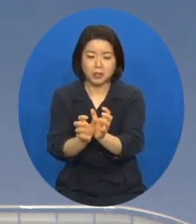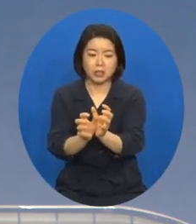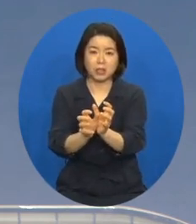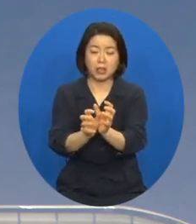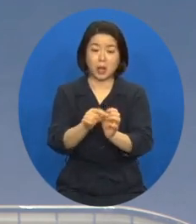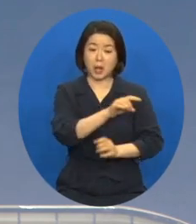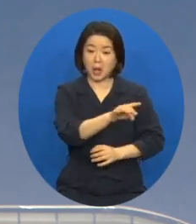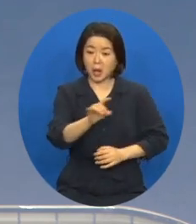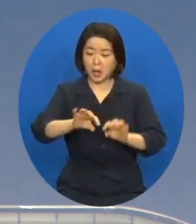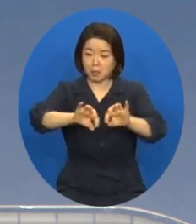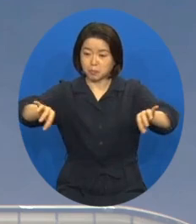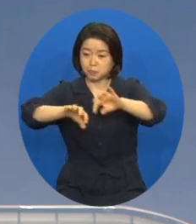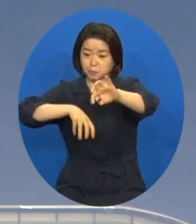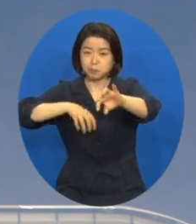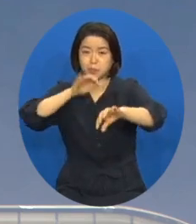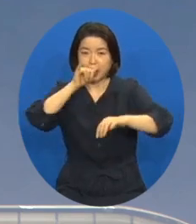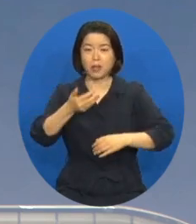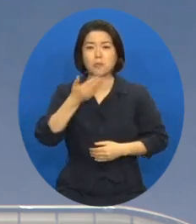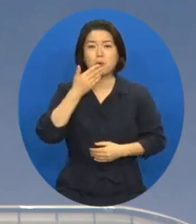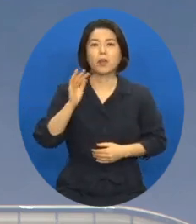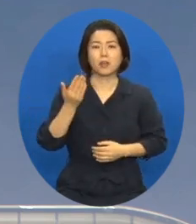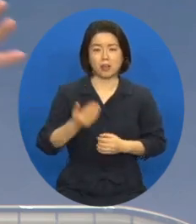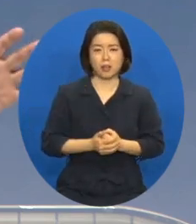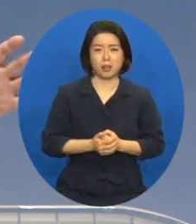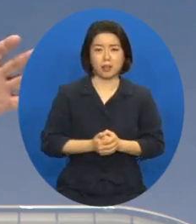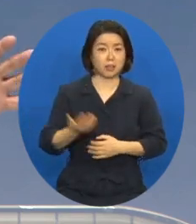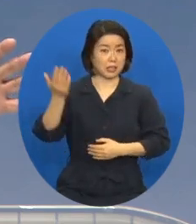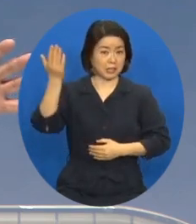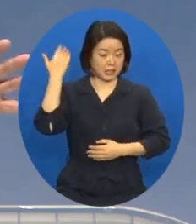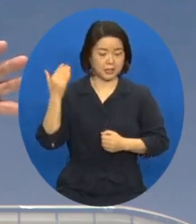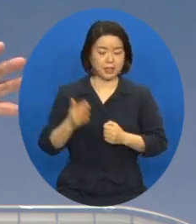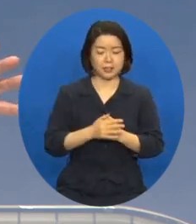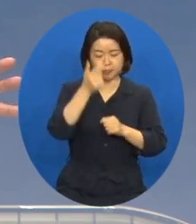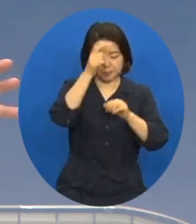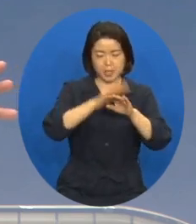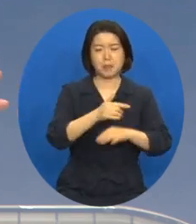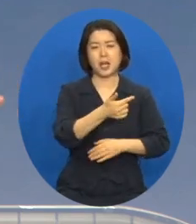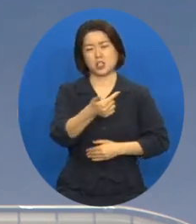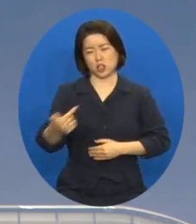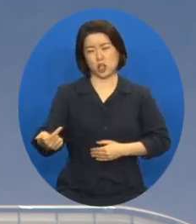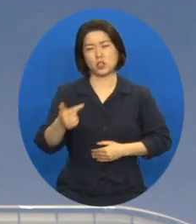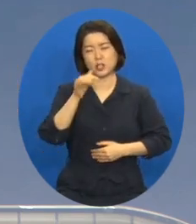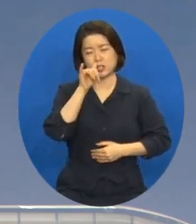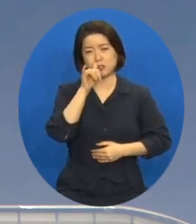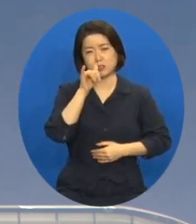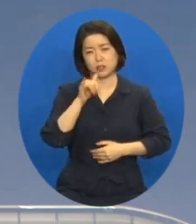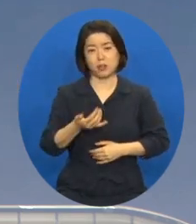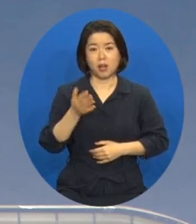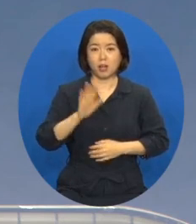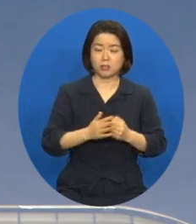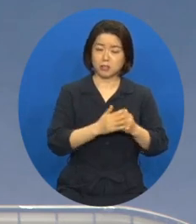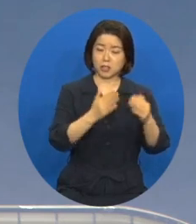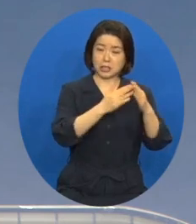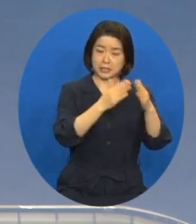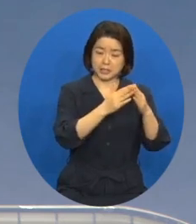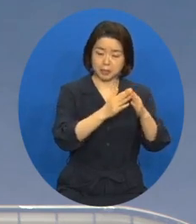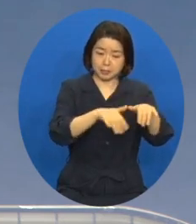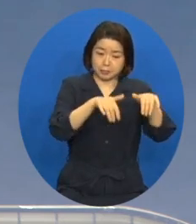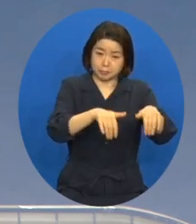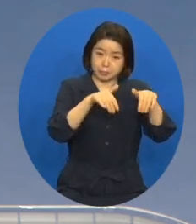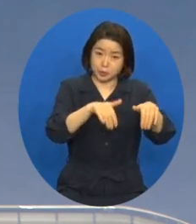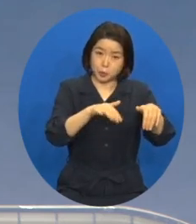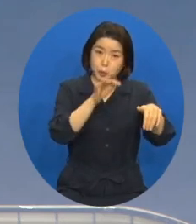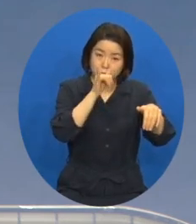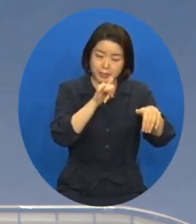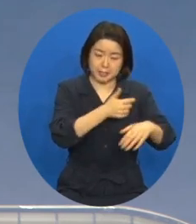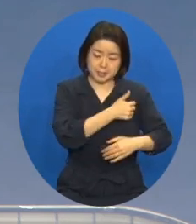되는 거예요. 그때 당시에는 예배가 저녁에 드려졌습니다. 그런데 집에 종을 부리고 사는